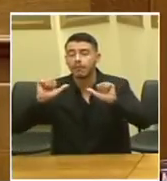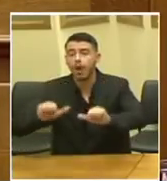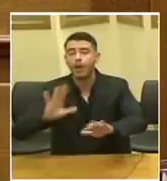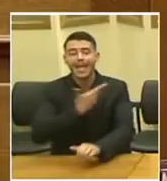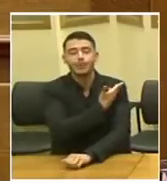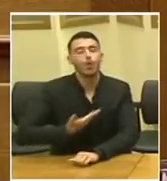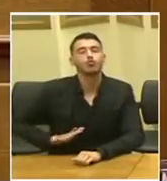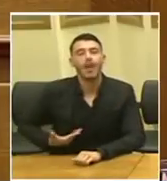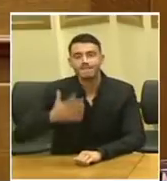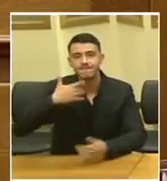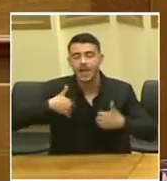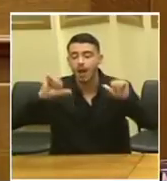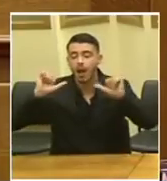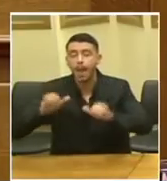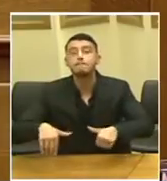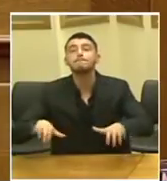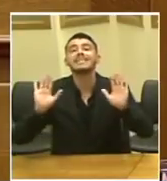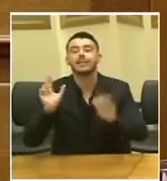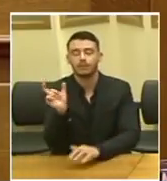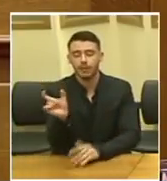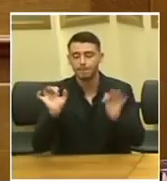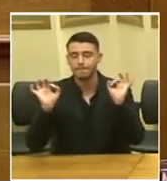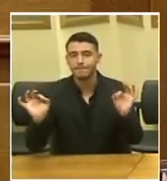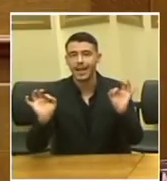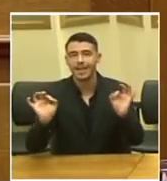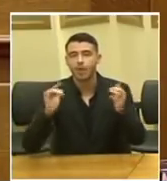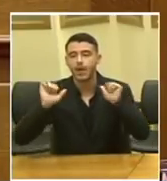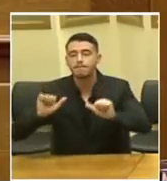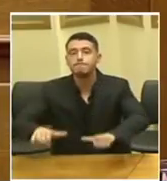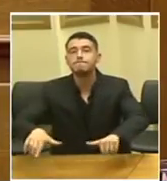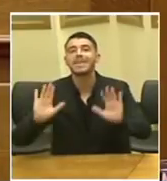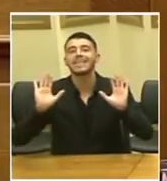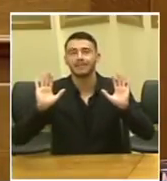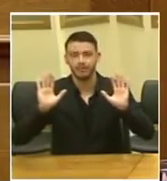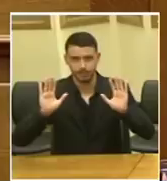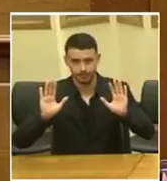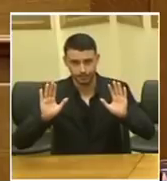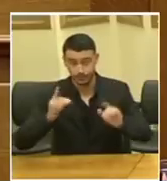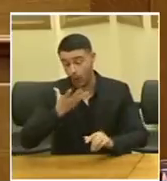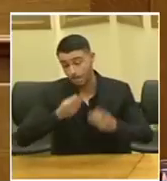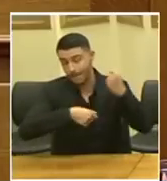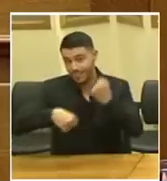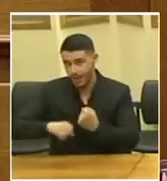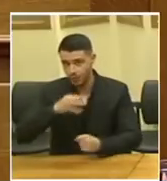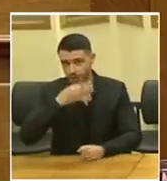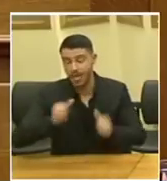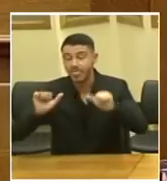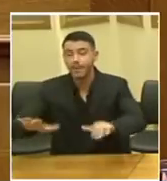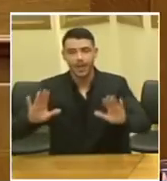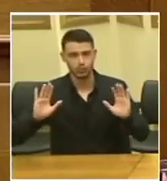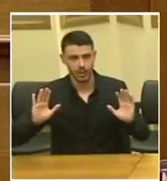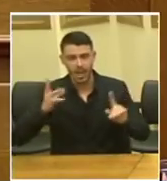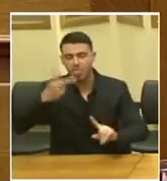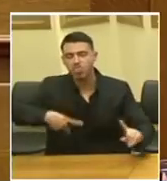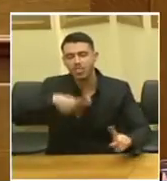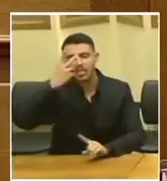μην χρησιμοποιεί τον όρο Μακεδόν χωρίς ταυτόχρονα να αναφέρει τη εθνότητα. Λέει ο Ανδρέας Παπαδρέου. Δικαίωμά τους είναι